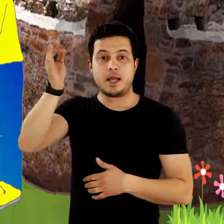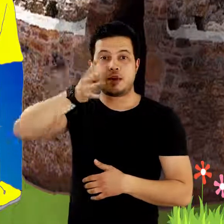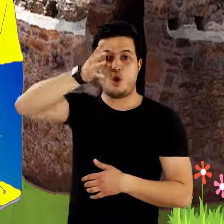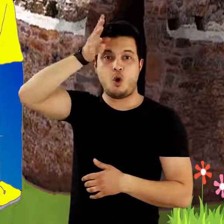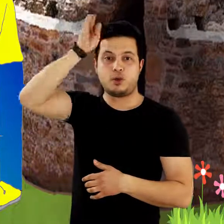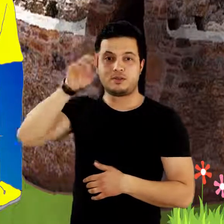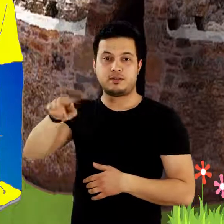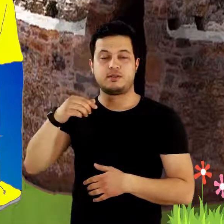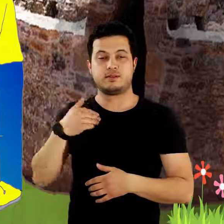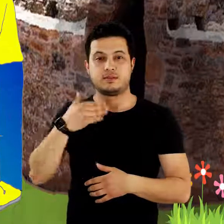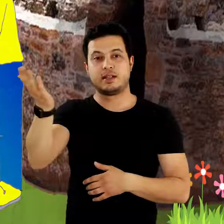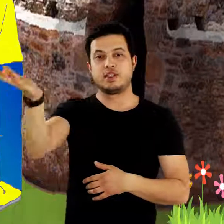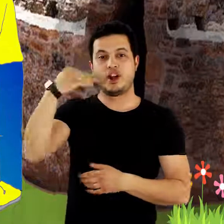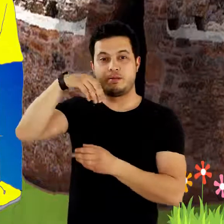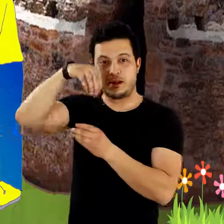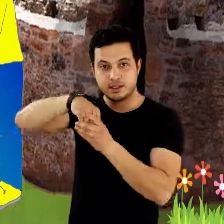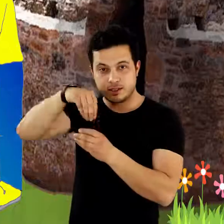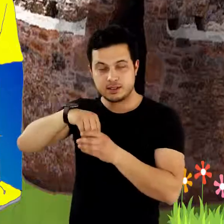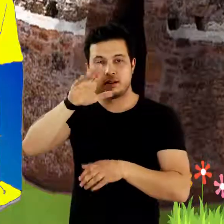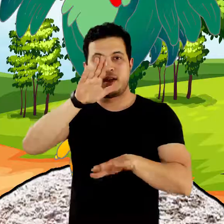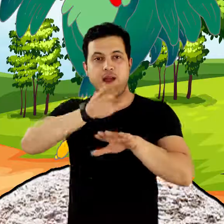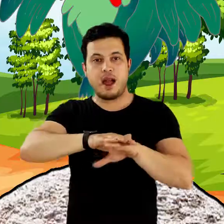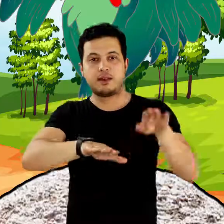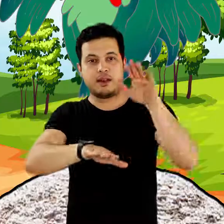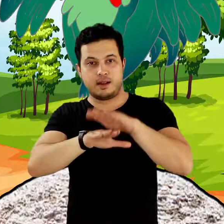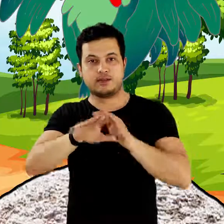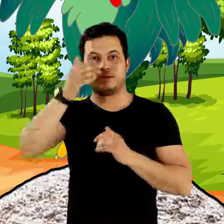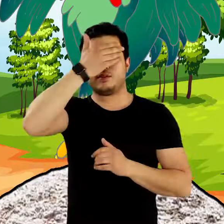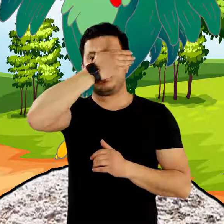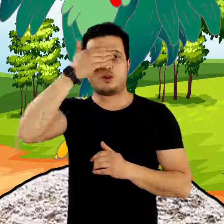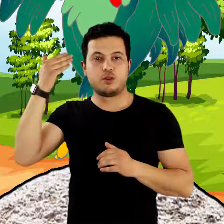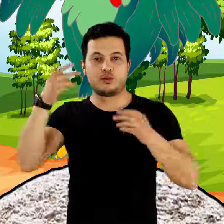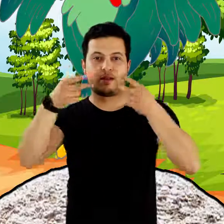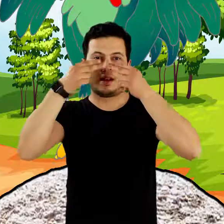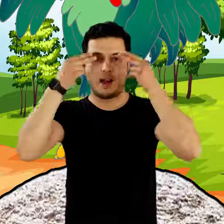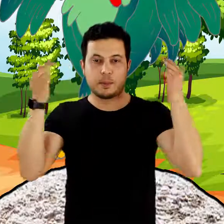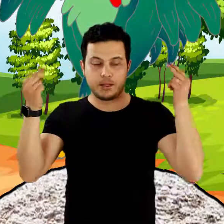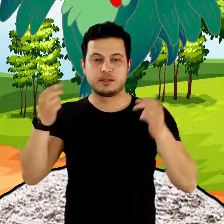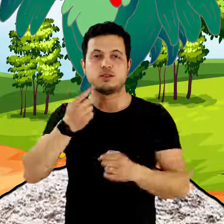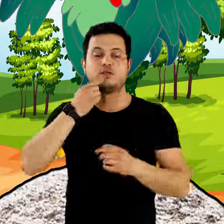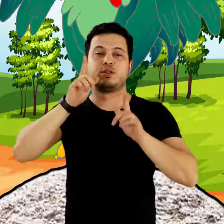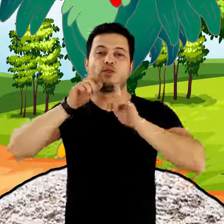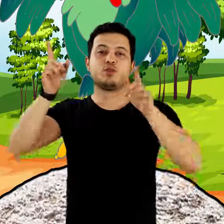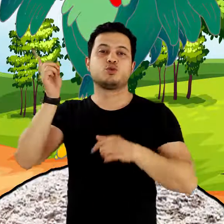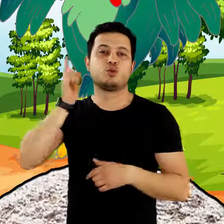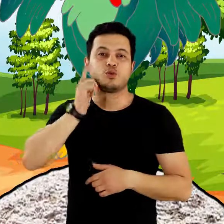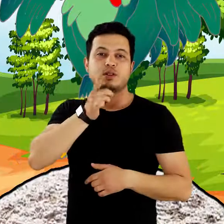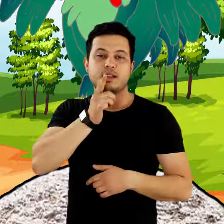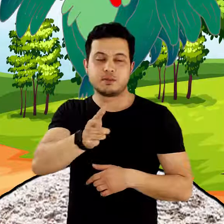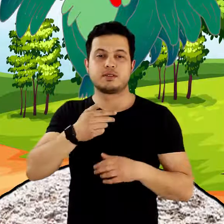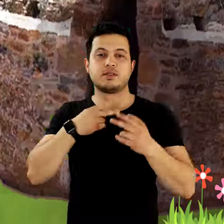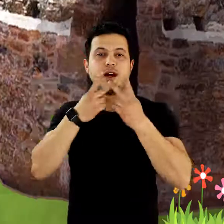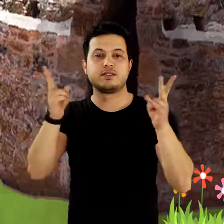ellerini birbirlerinin elleri üstüne koyup gözlerini kapayarak... Duyulsun sesimiz, açılsın